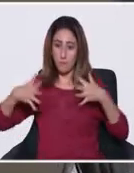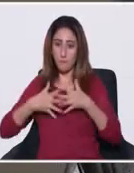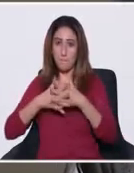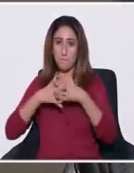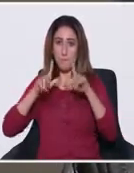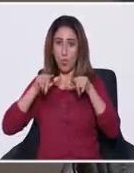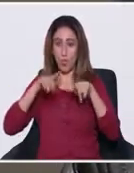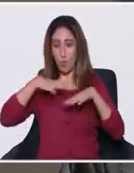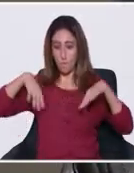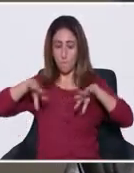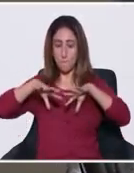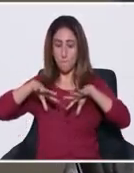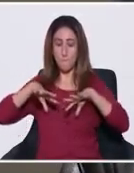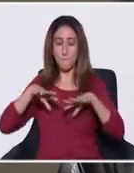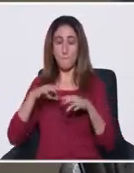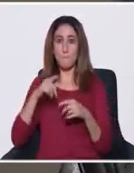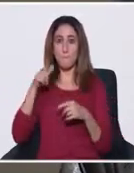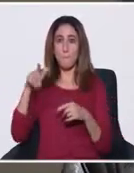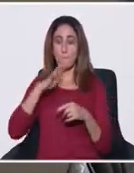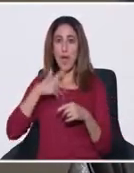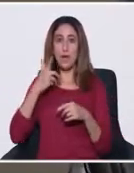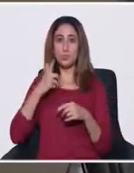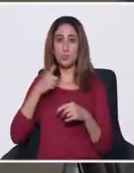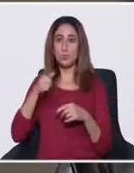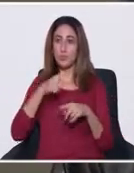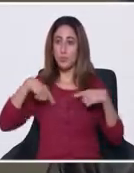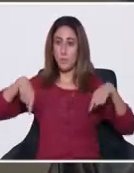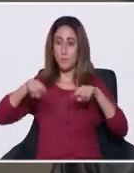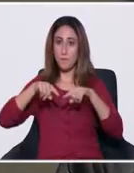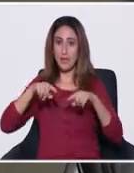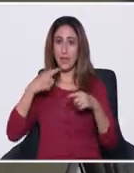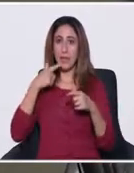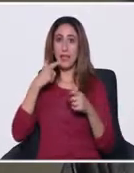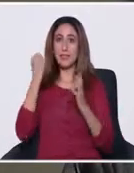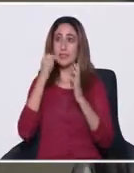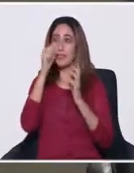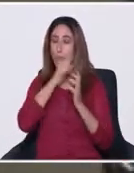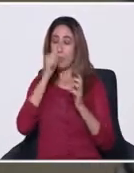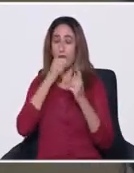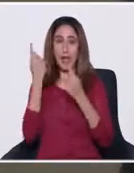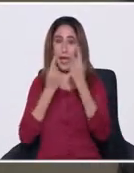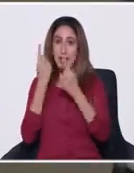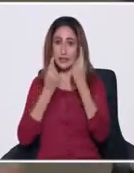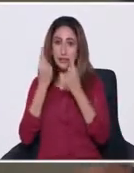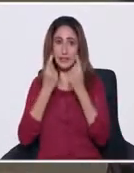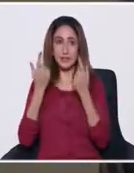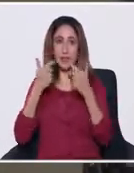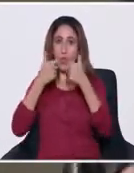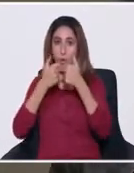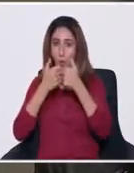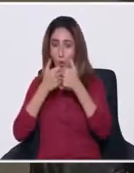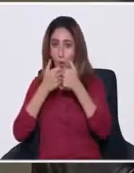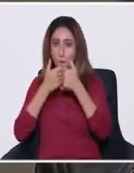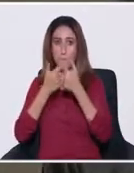باند لايفنتات معينه، انا عايز اعمل الباند ده باند تجاري، تعمل له اغاني عاديه، ممكن تسمع اغنيه دوات حب ما بين هشام